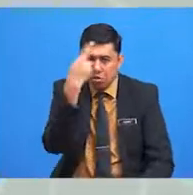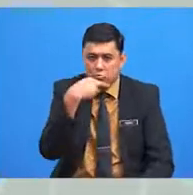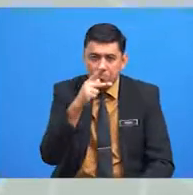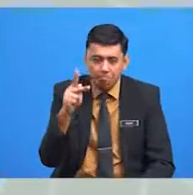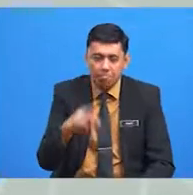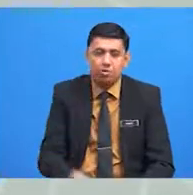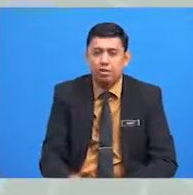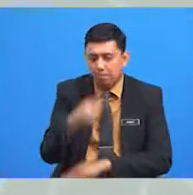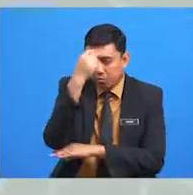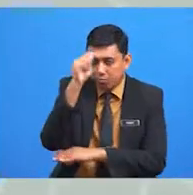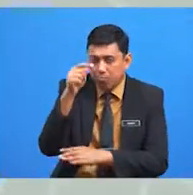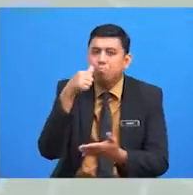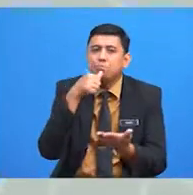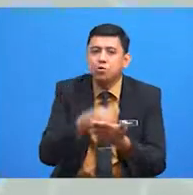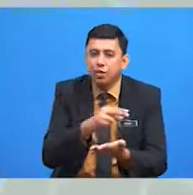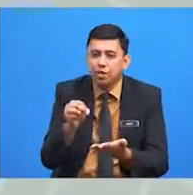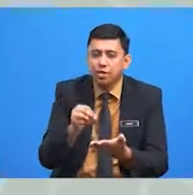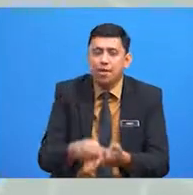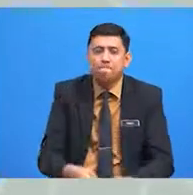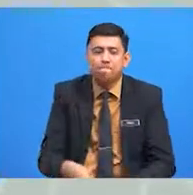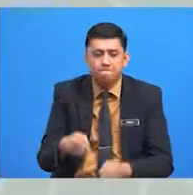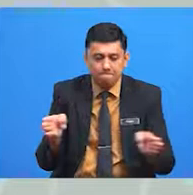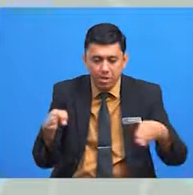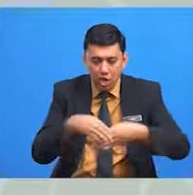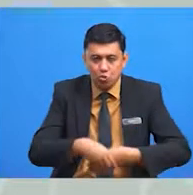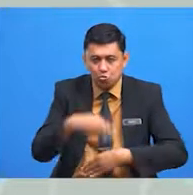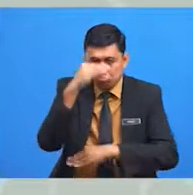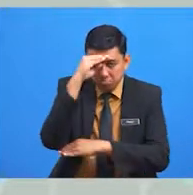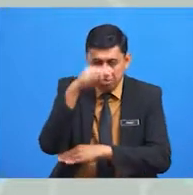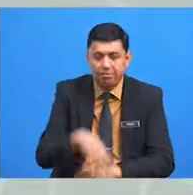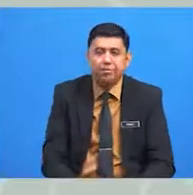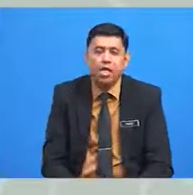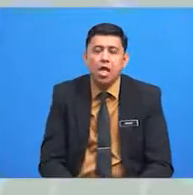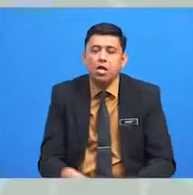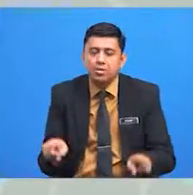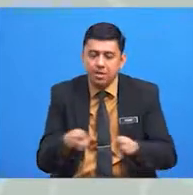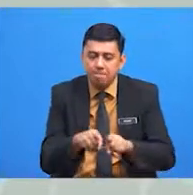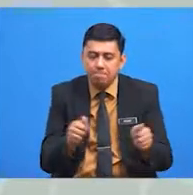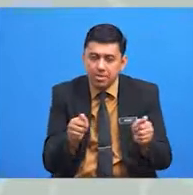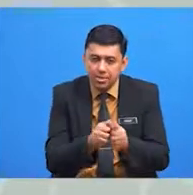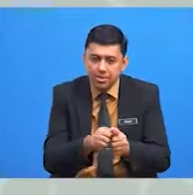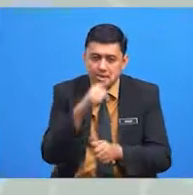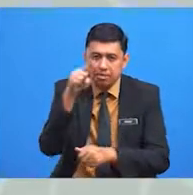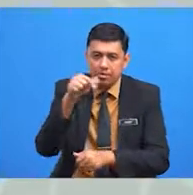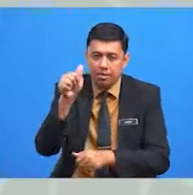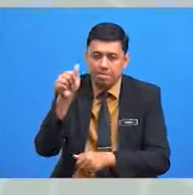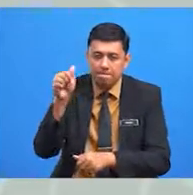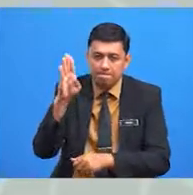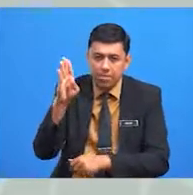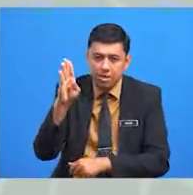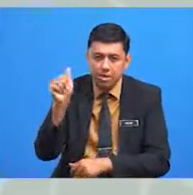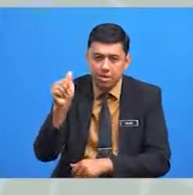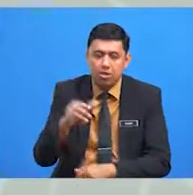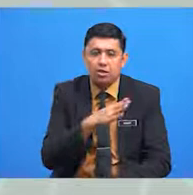tokoh persuratan Melayu Johor. Beliau hidup sezaman dengan Zabah, Syed Sheikh